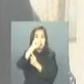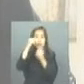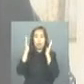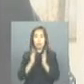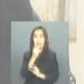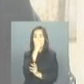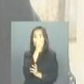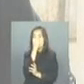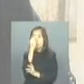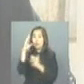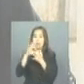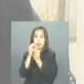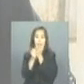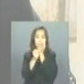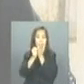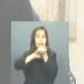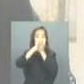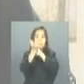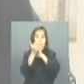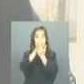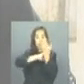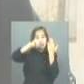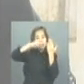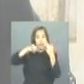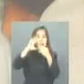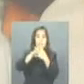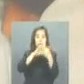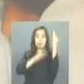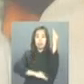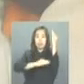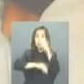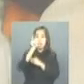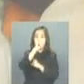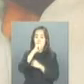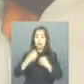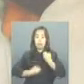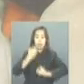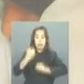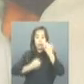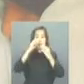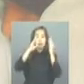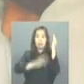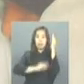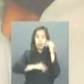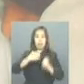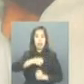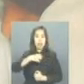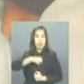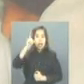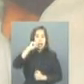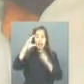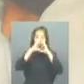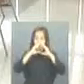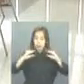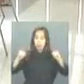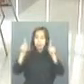ประชาชนเปลี่ยนประเทศไทยภาคใต้ได้รับชมค่ะเพื่อสะท้อนให้เห็นถึงความต้องการของคนในพื้นที่ที่อยากให้ภาพเหล่านี้กลับคืนมา